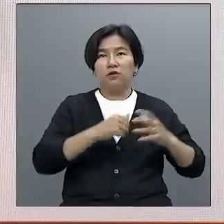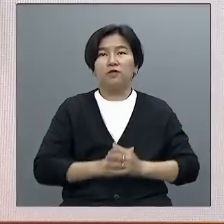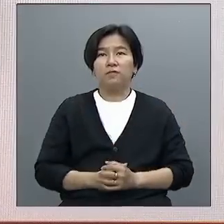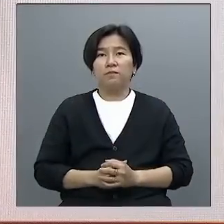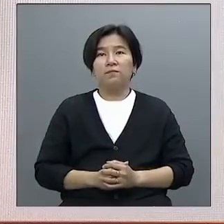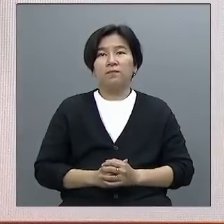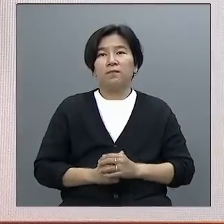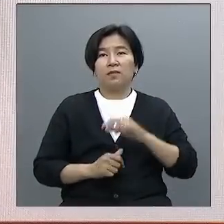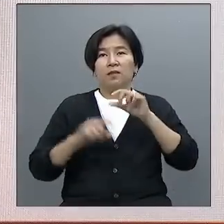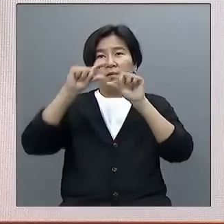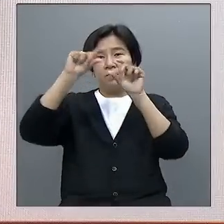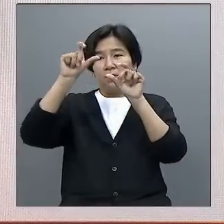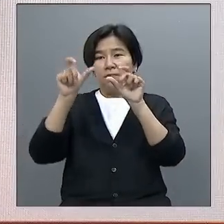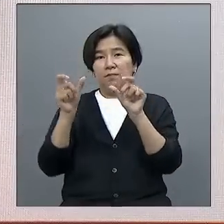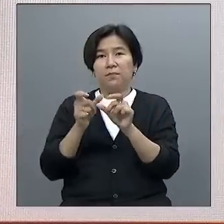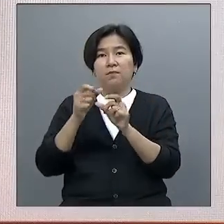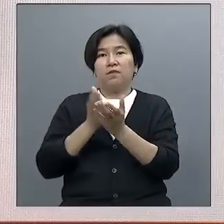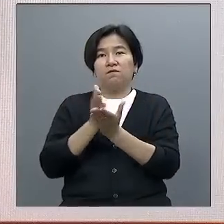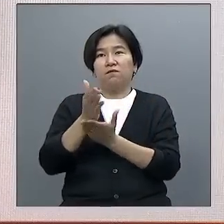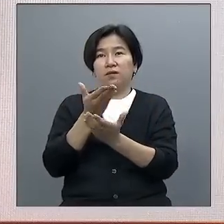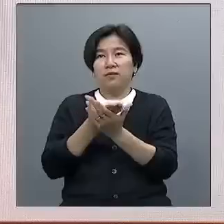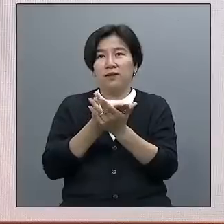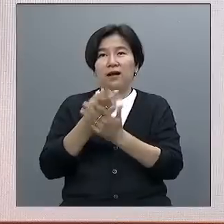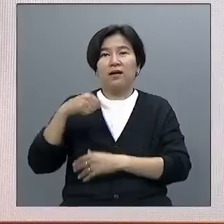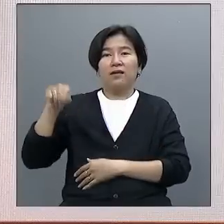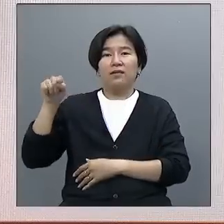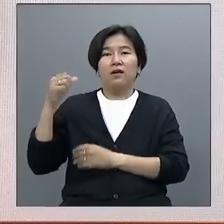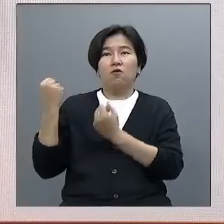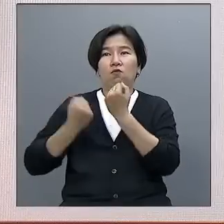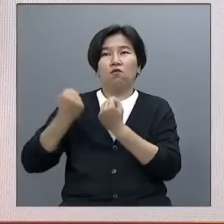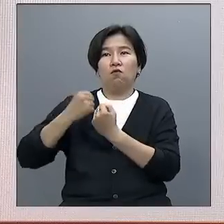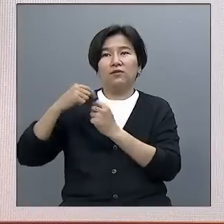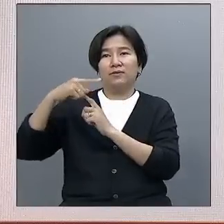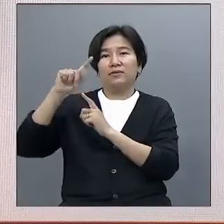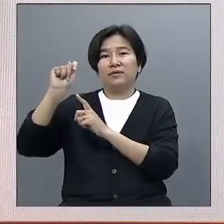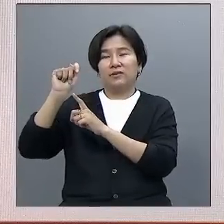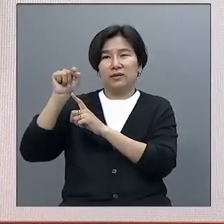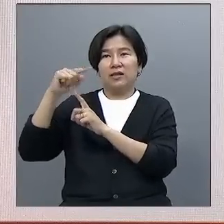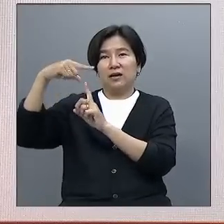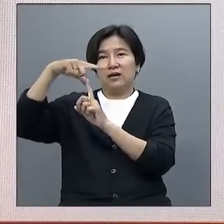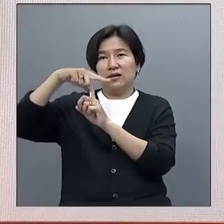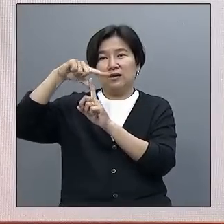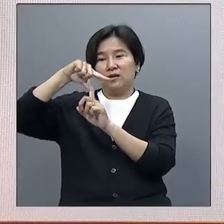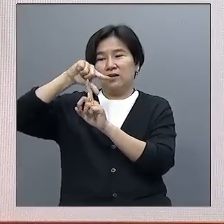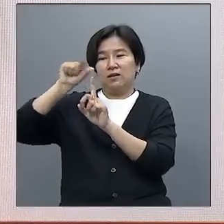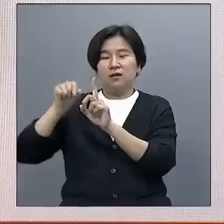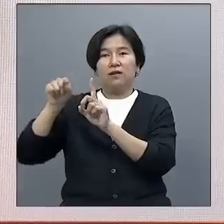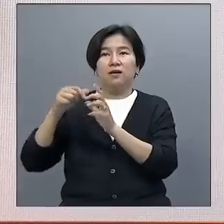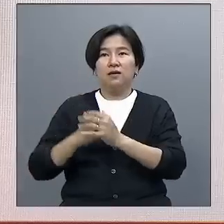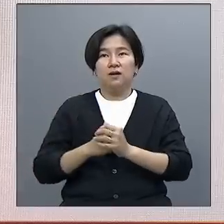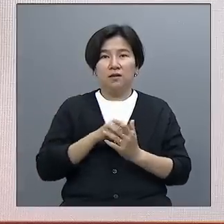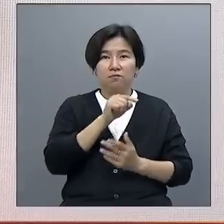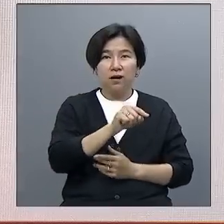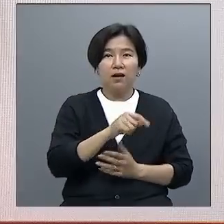ด้านการเงิน JP Morgan eleon muskนะคะถือโอกาสมาจีนค่ะมาเยี่ยมโรงงาน teslaในเซี่ยงไฮ้รวมไปถึงผู้บริหาร